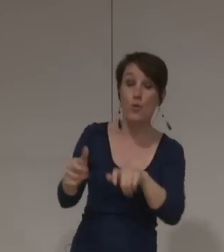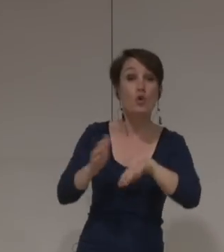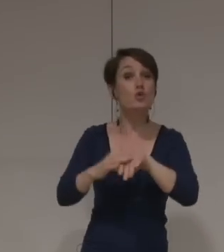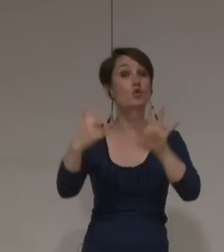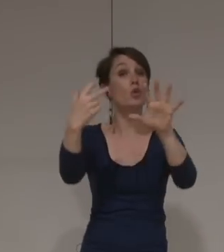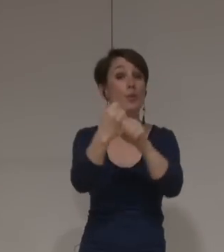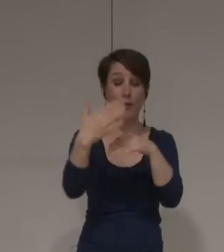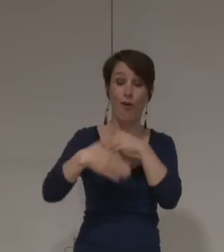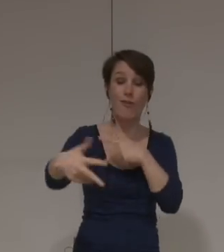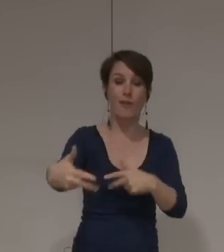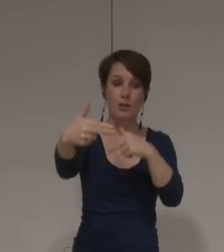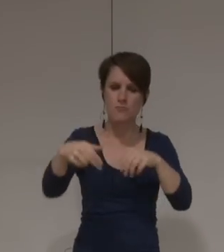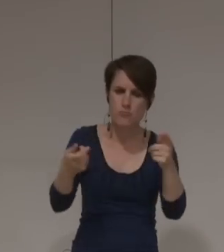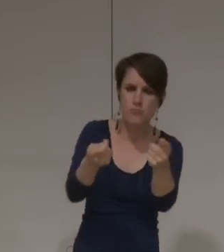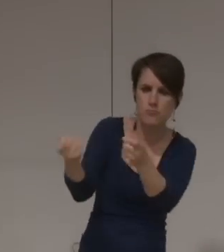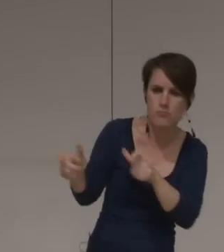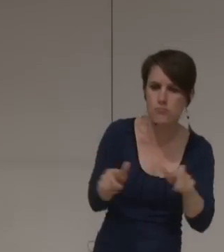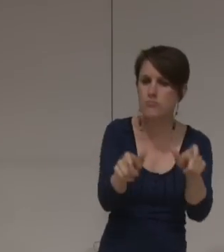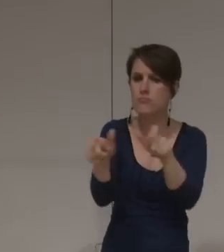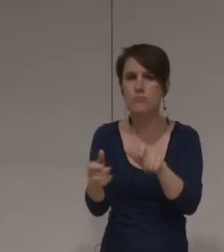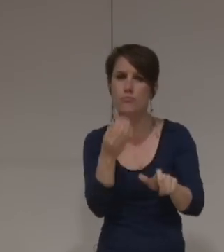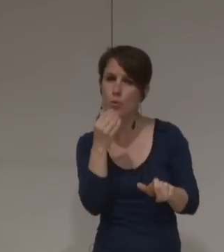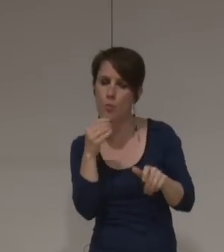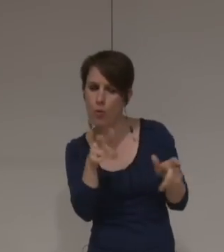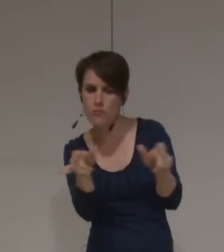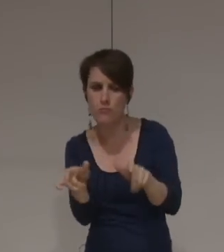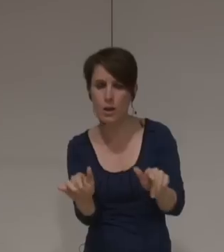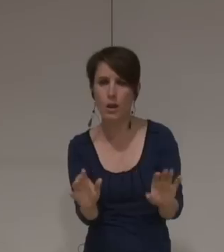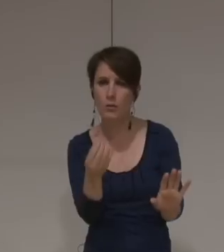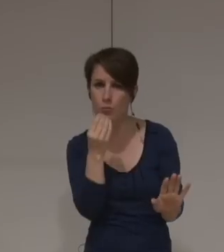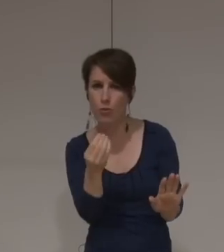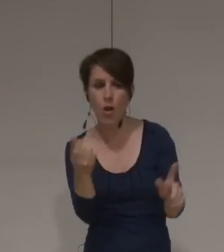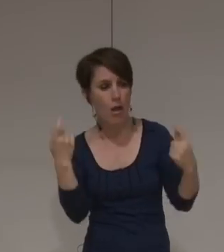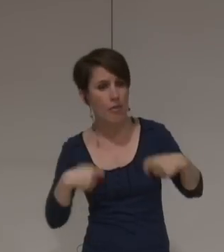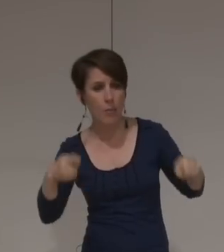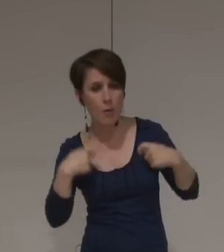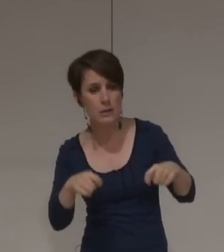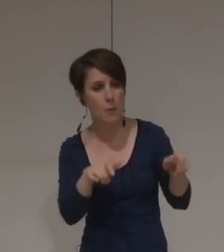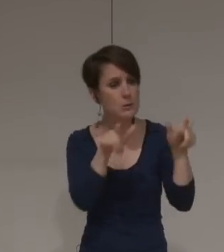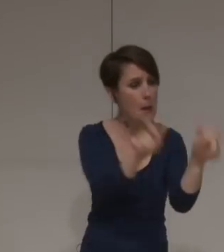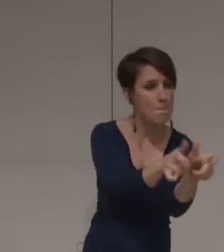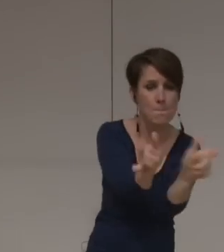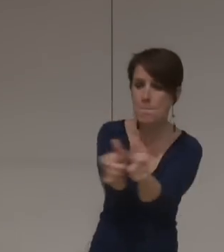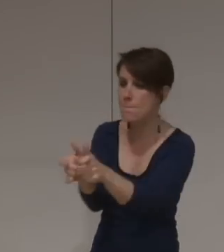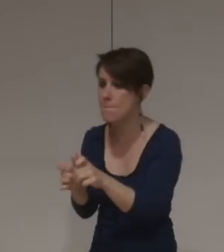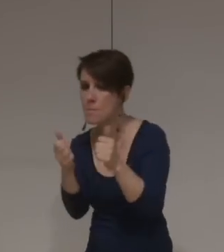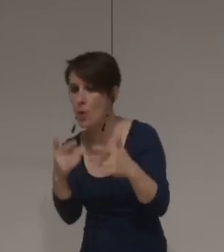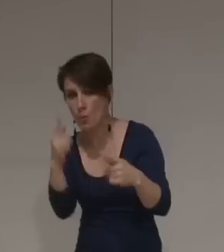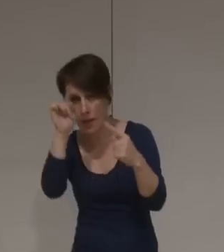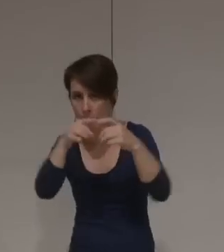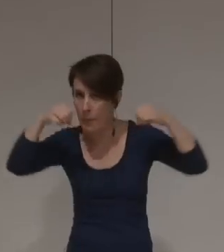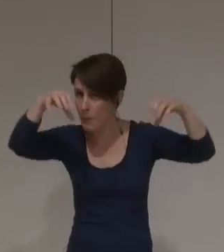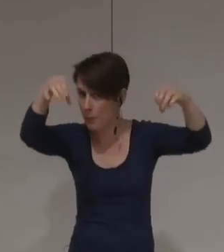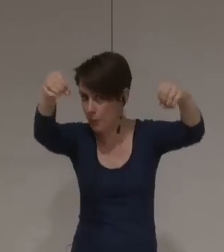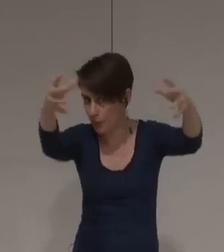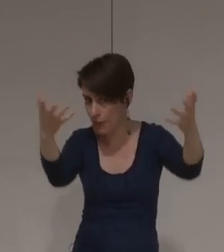venir elle permettra aussi d'identifier et de suivre toutes les dépenses relatives à l'éclairage public